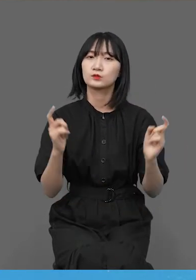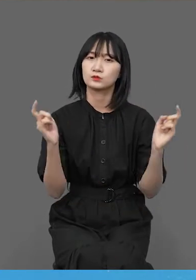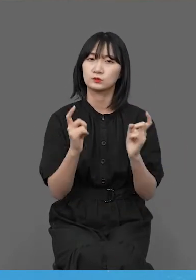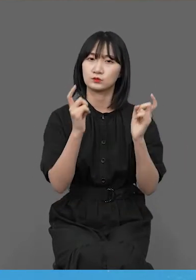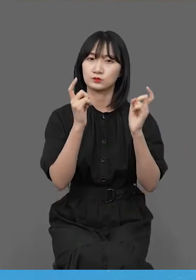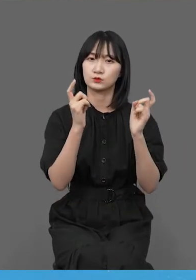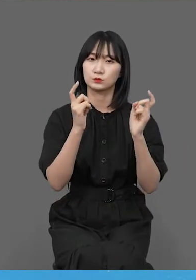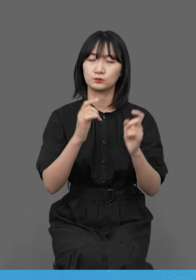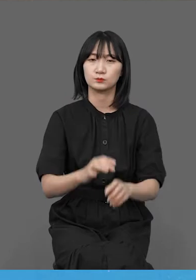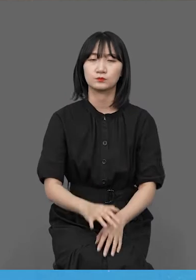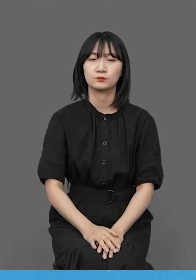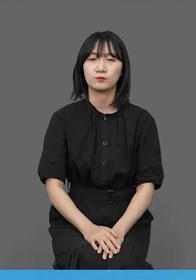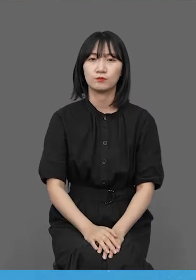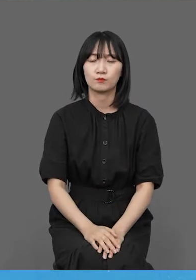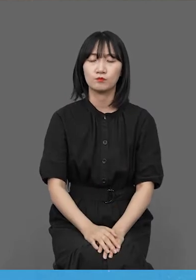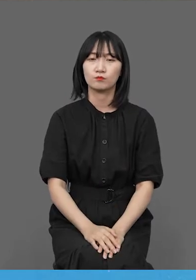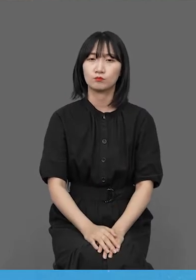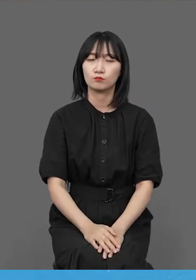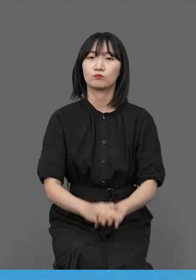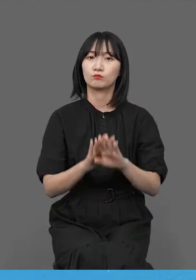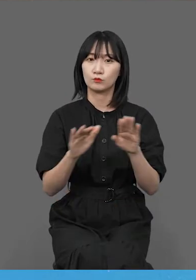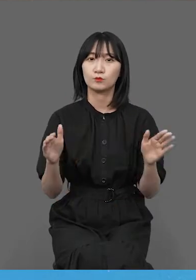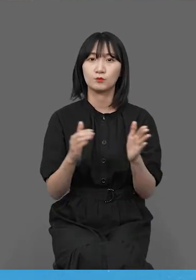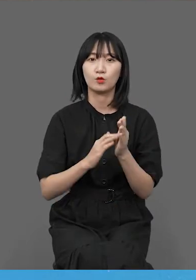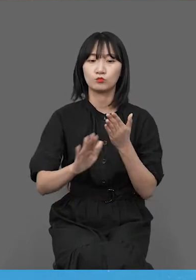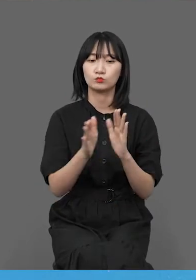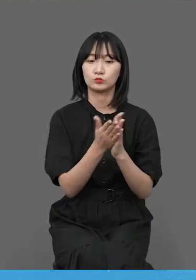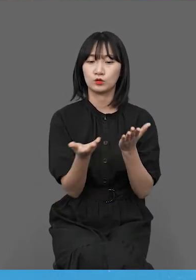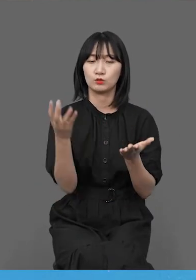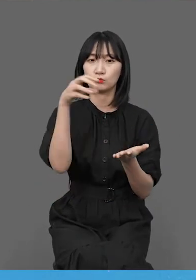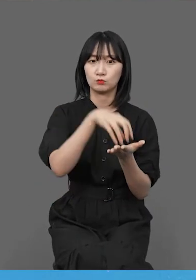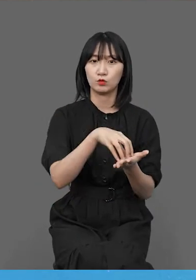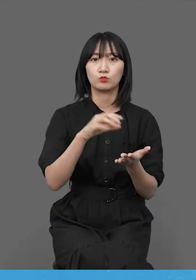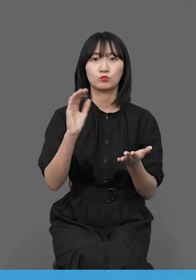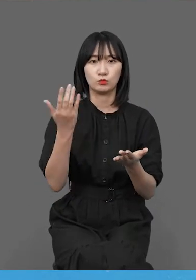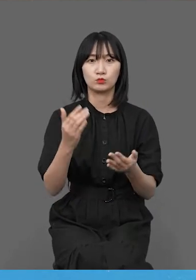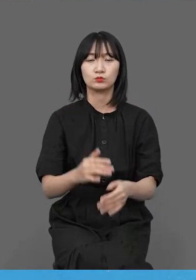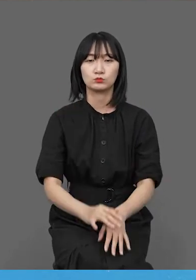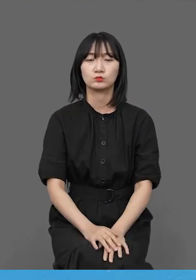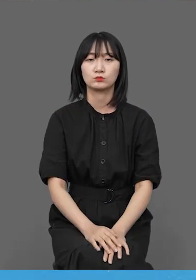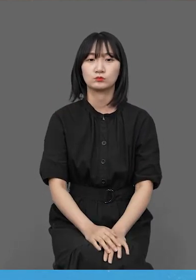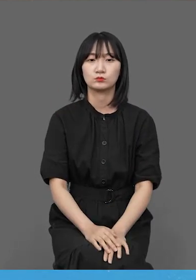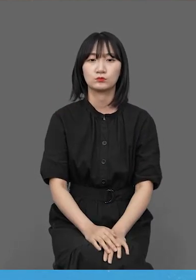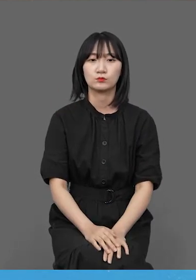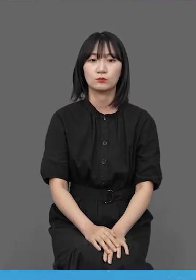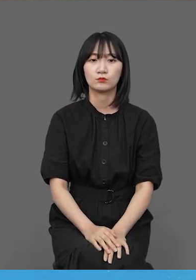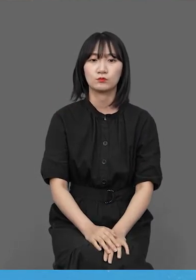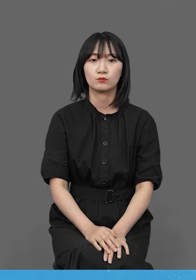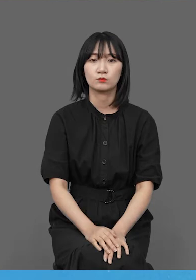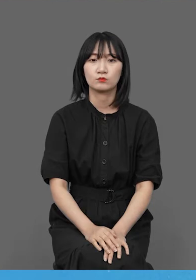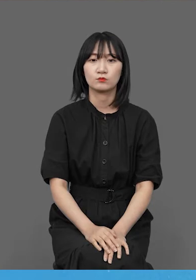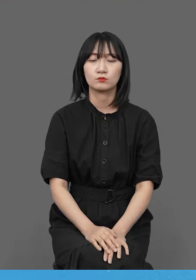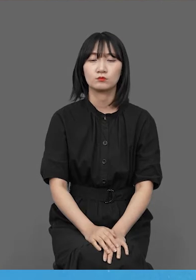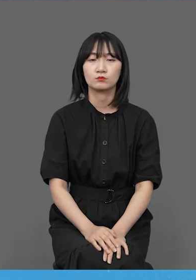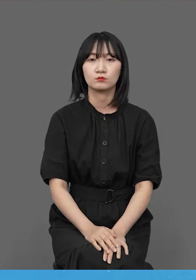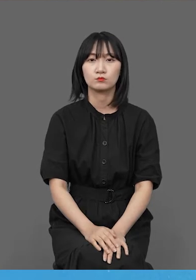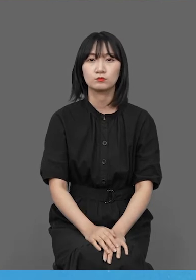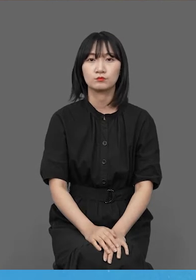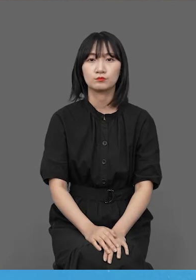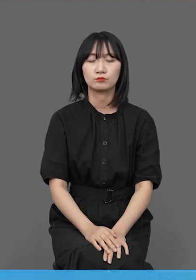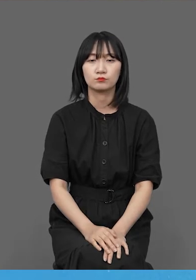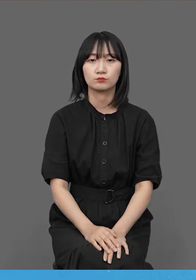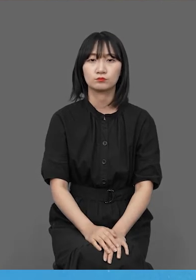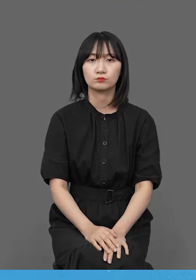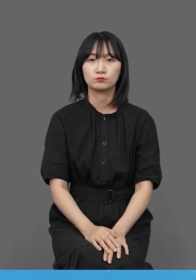다툼을 다 이겨내고 우리 교과서까지 흘러 들어온 거예요. 저 개체 발생설이 들어왔는데